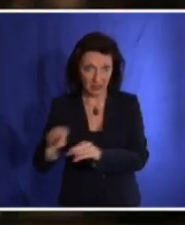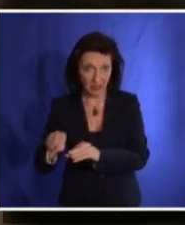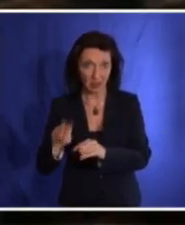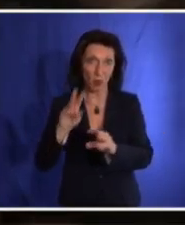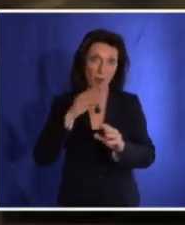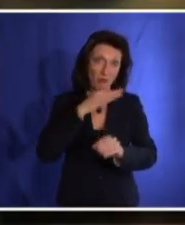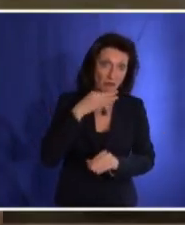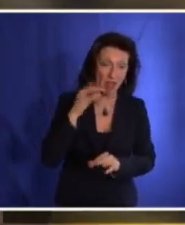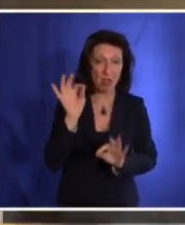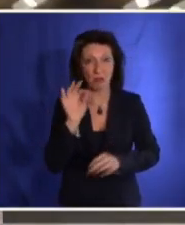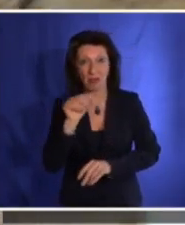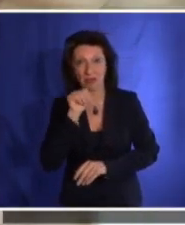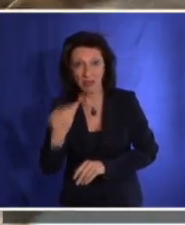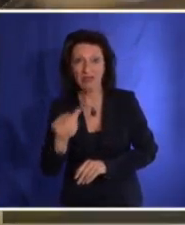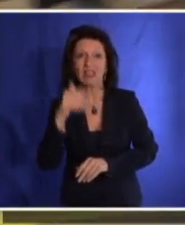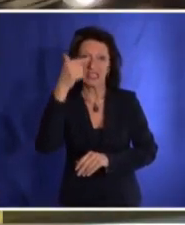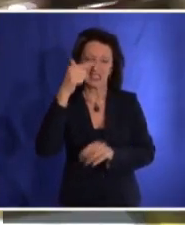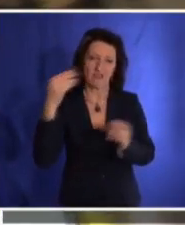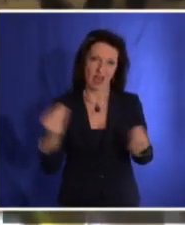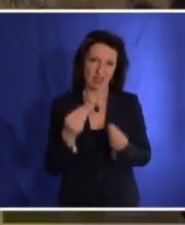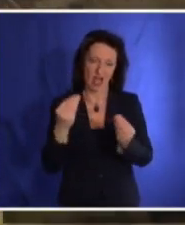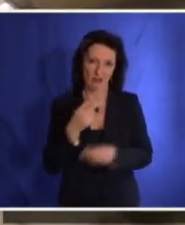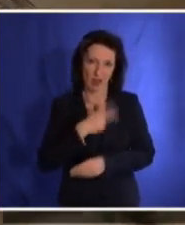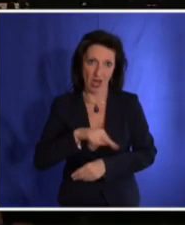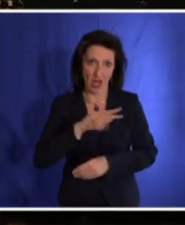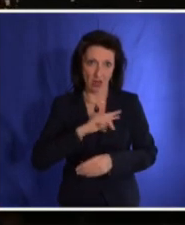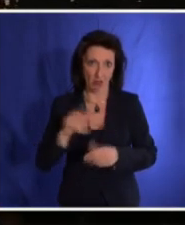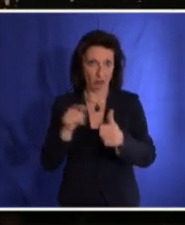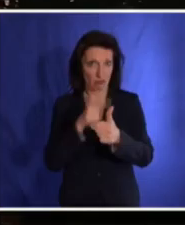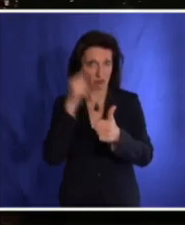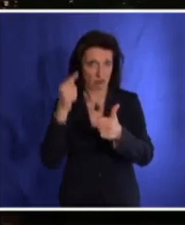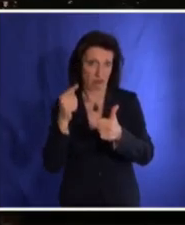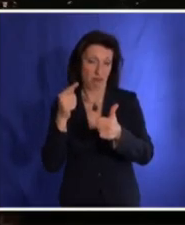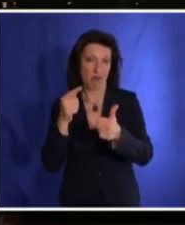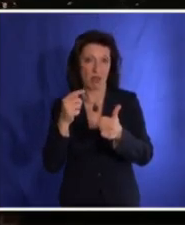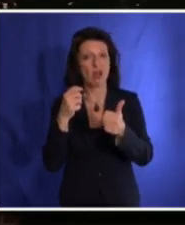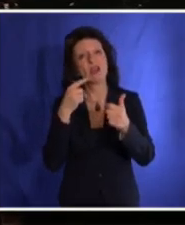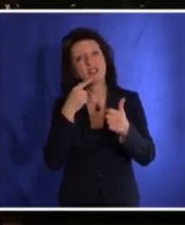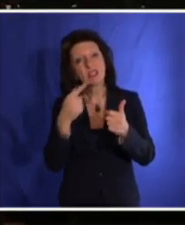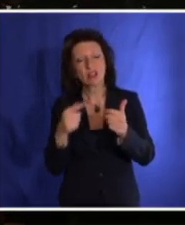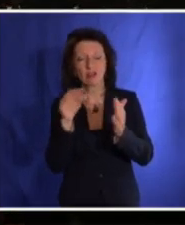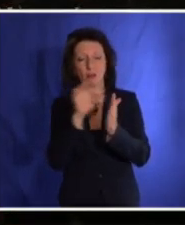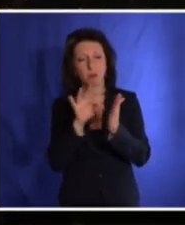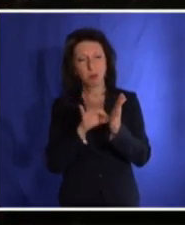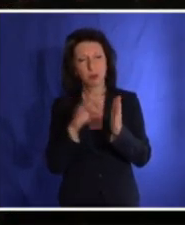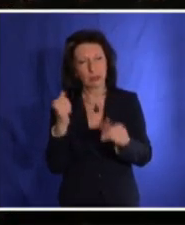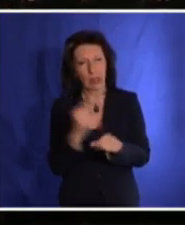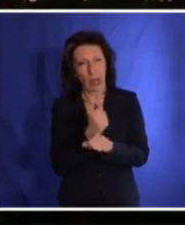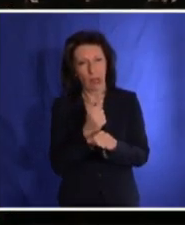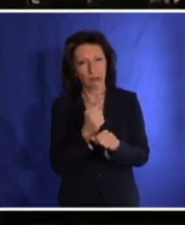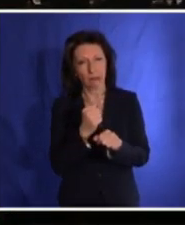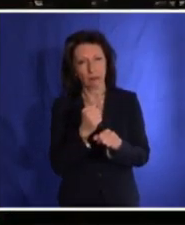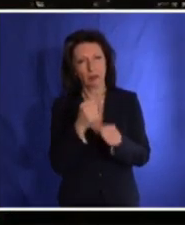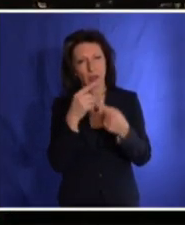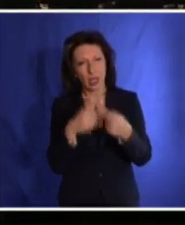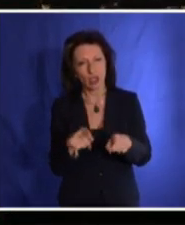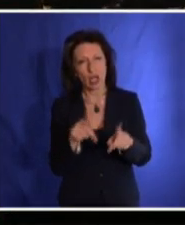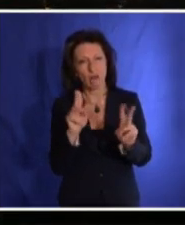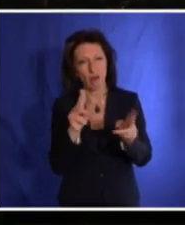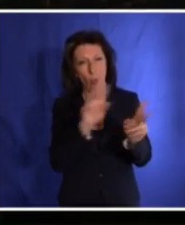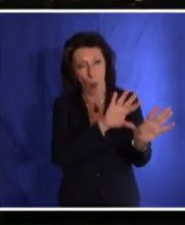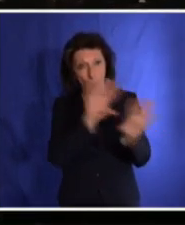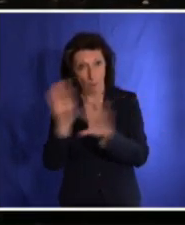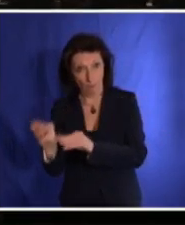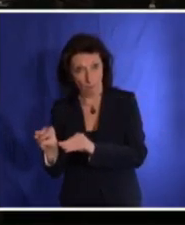Das eine, die harten Faktoren, die entscheiden, ob wer geht, und die weichen Faktoren, die entscheidend sind, ob